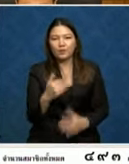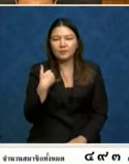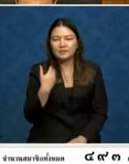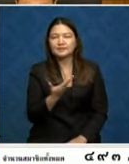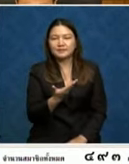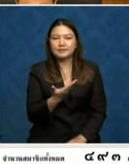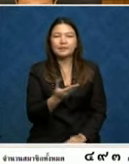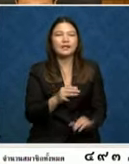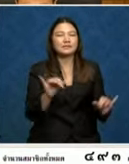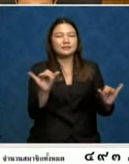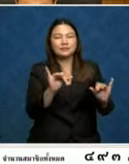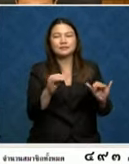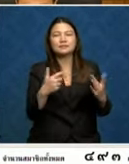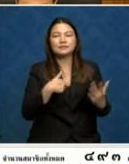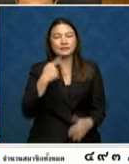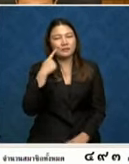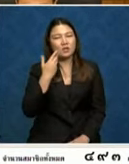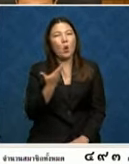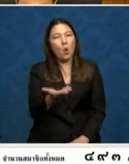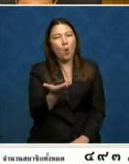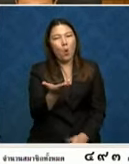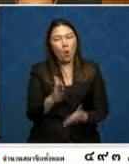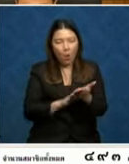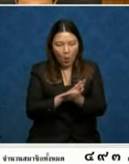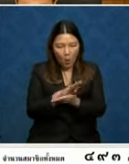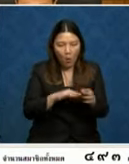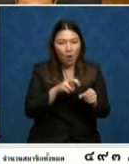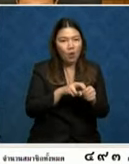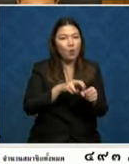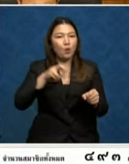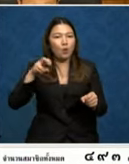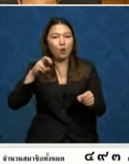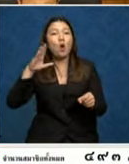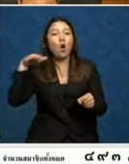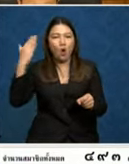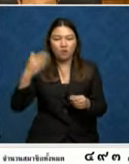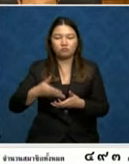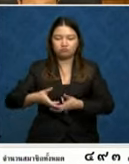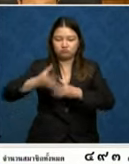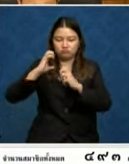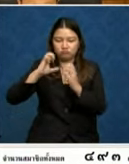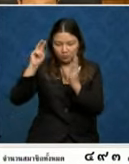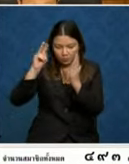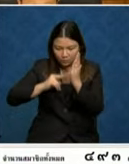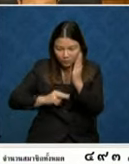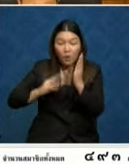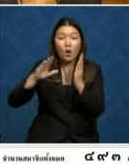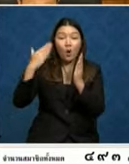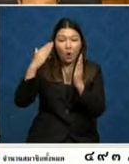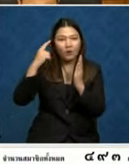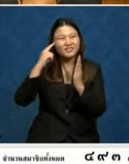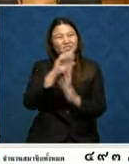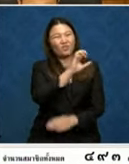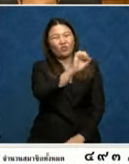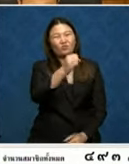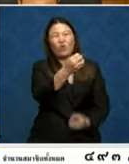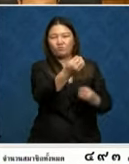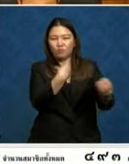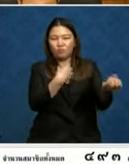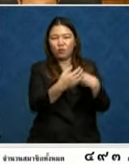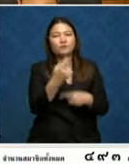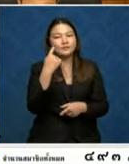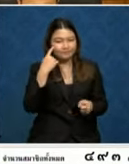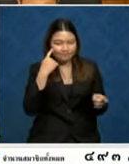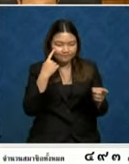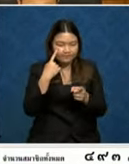ก็กับเรีนทานประทาน ก็ขอถอนร่างกลบไปพิยนาปรับปุงเพื่ใหสอดค้องกัหักการที่สภาผู้แทน ราศสดร